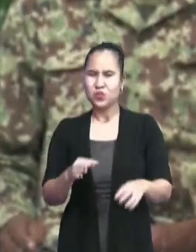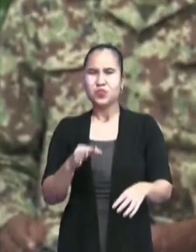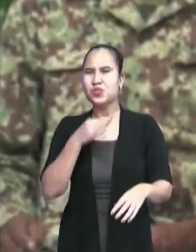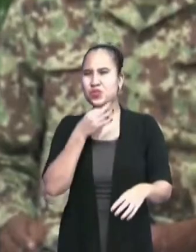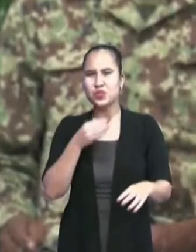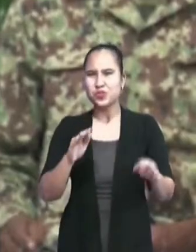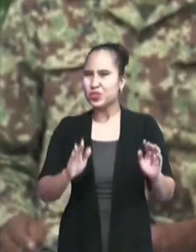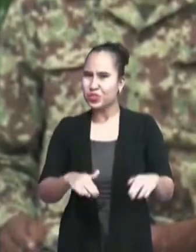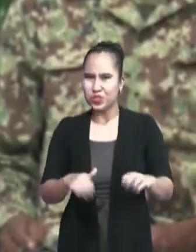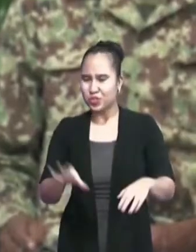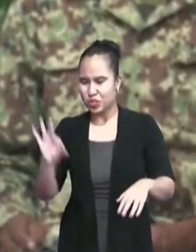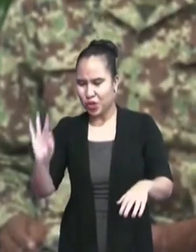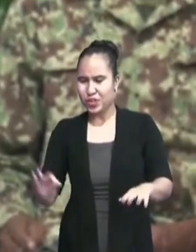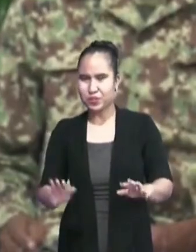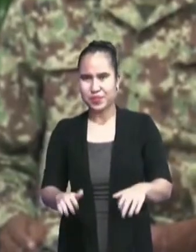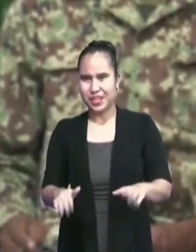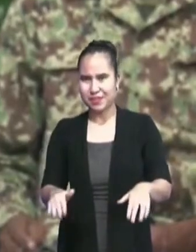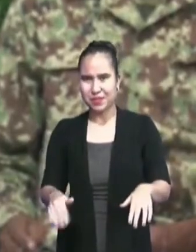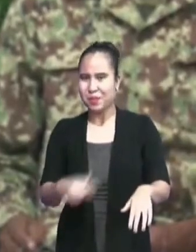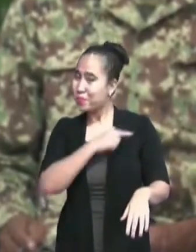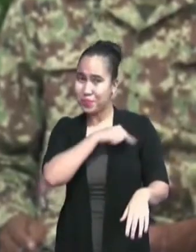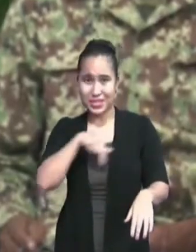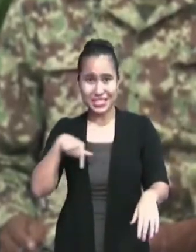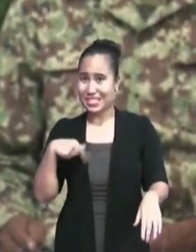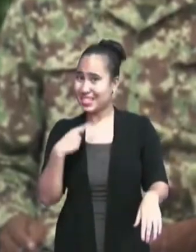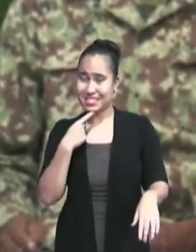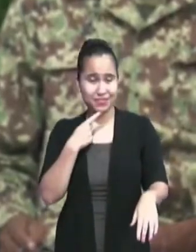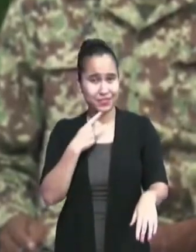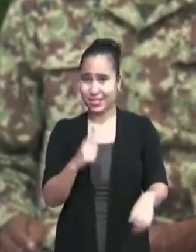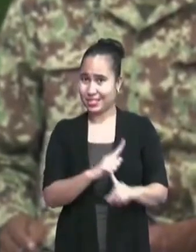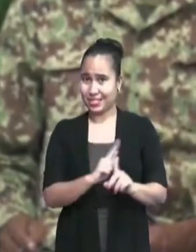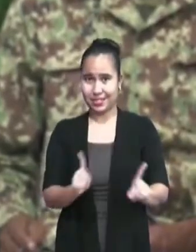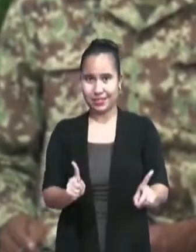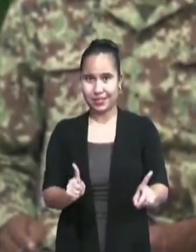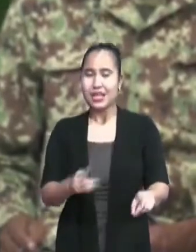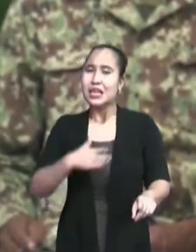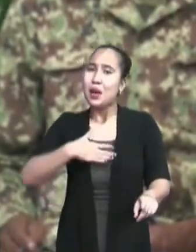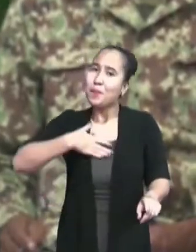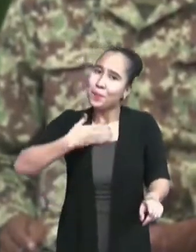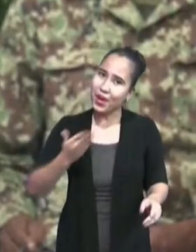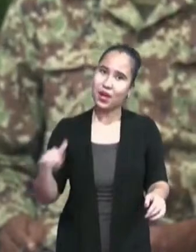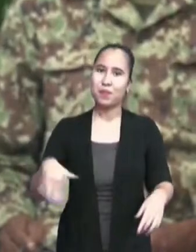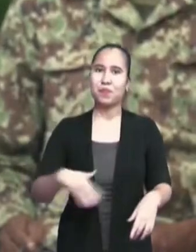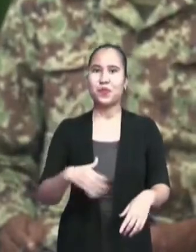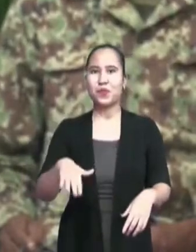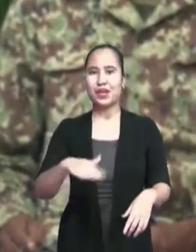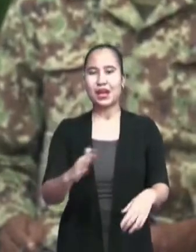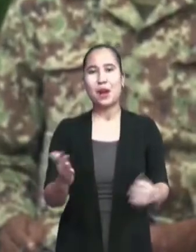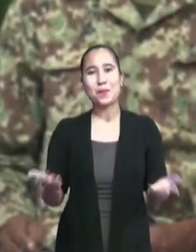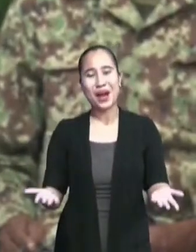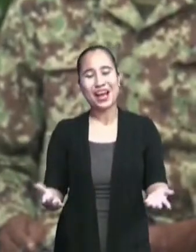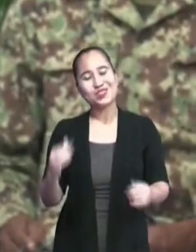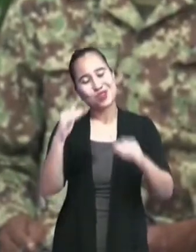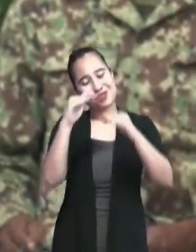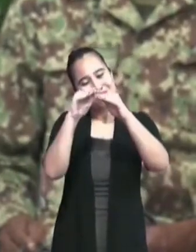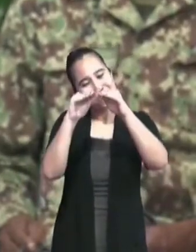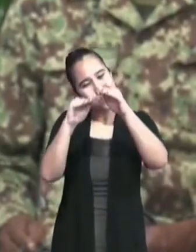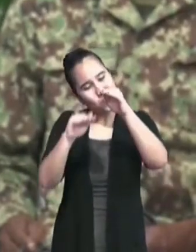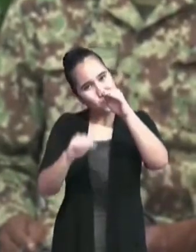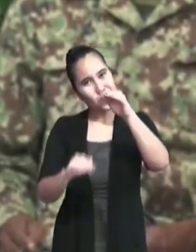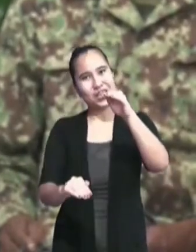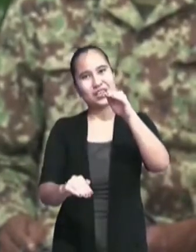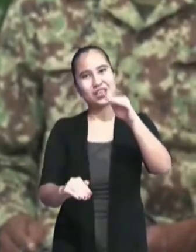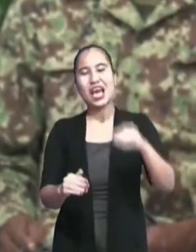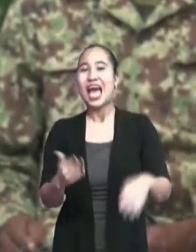je nog mag bewegen, tot nu toe heeft de president dat nog niet verklaard. Dus je mag bewegen, maar natuurlijk is het beperkt en voor